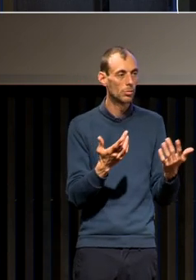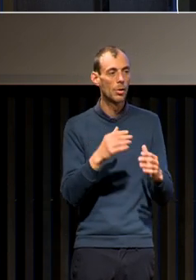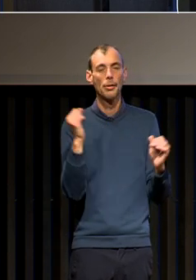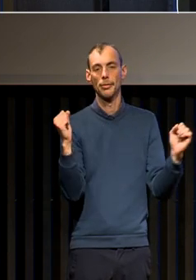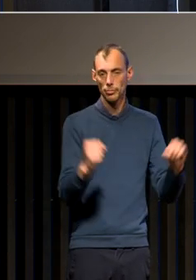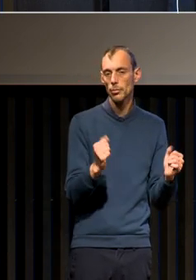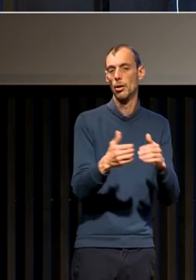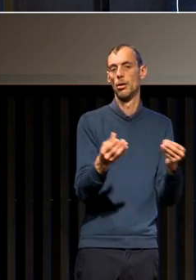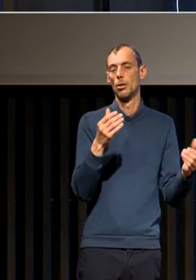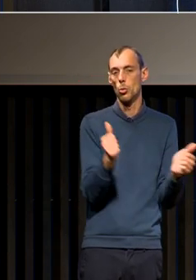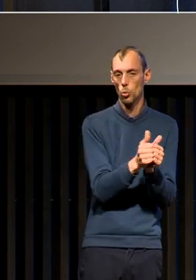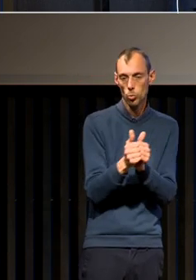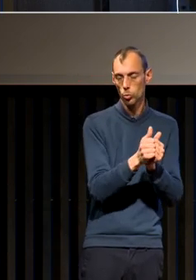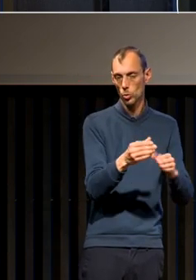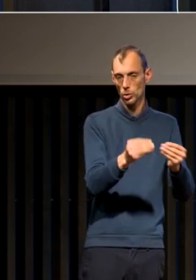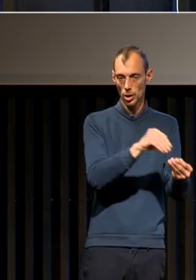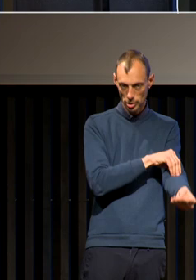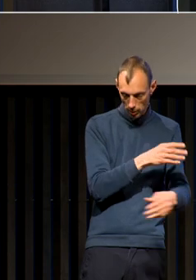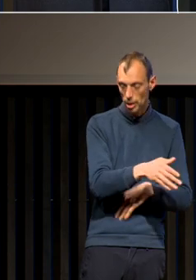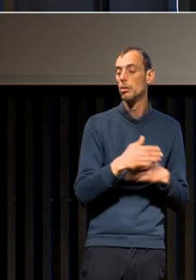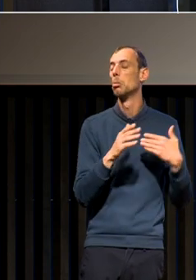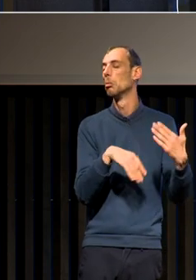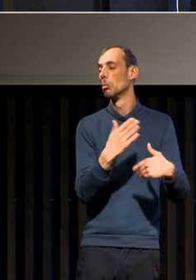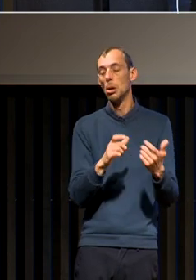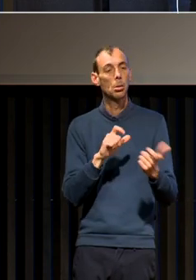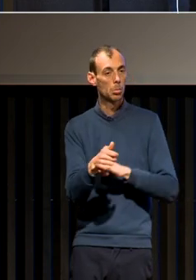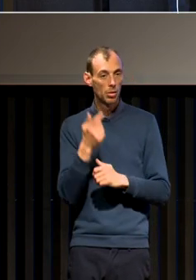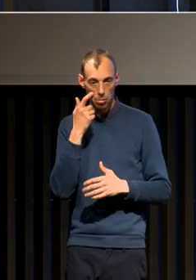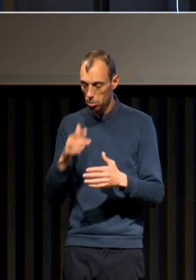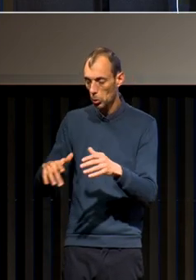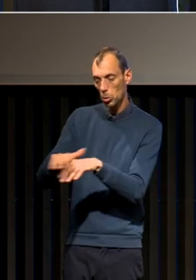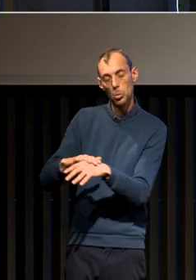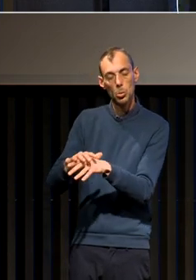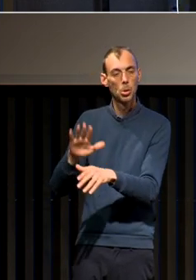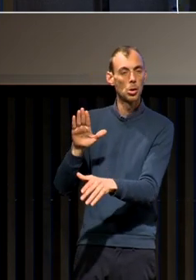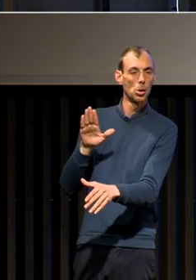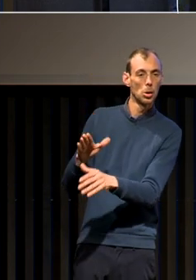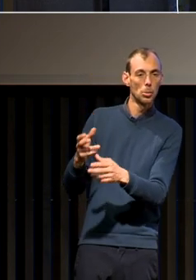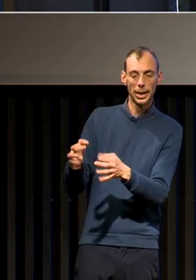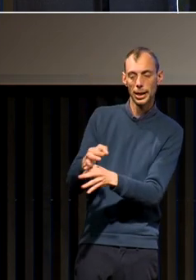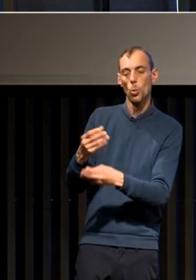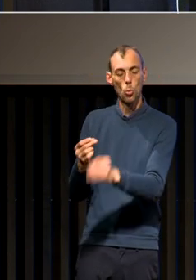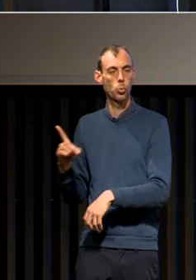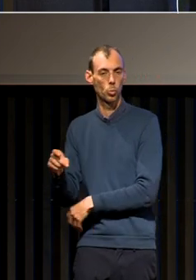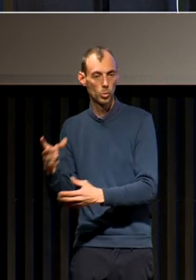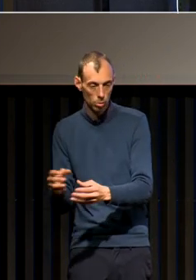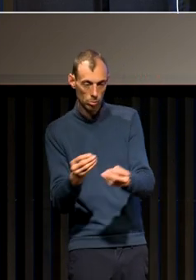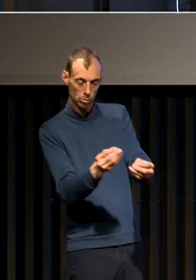de prise en charge. Et nous délivrons les paillettes pour tous les centres clinico-biologiques de la région. C'est-à-dire